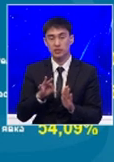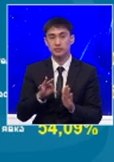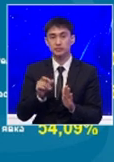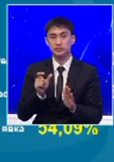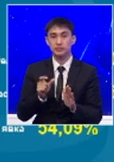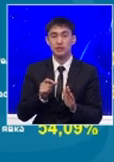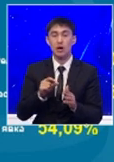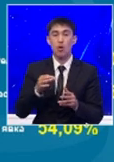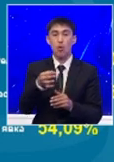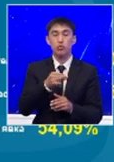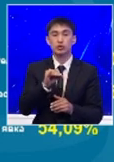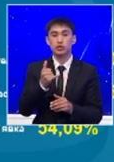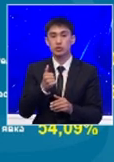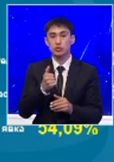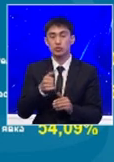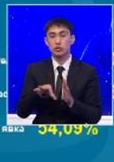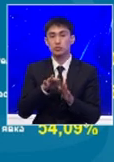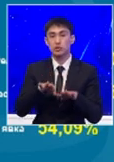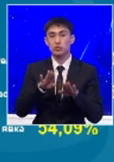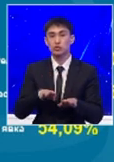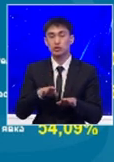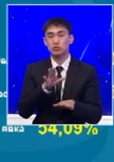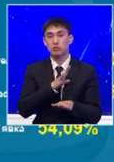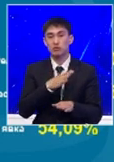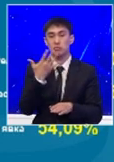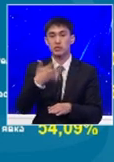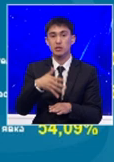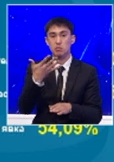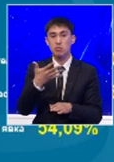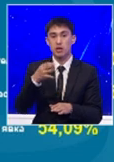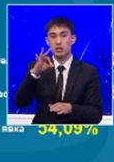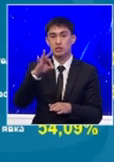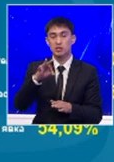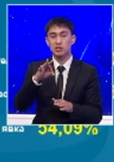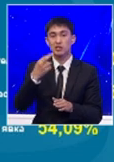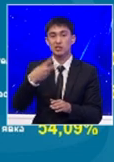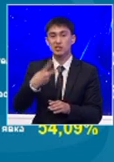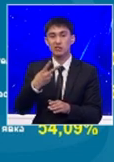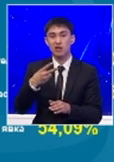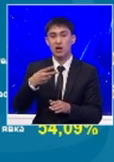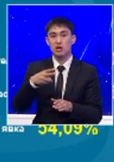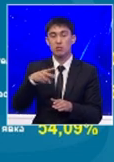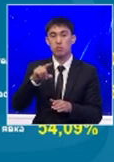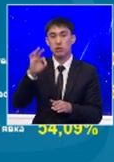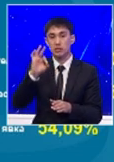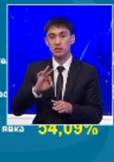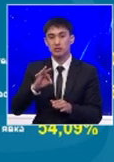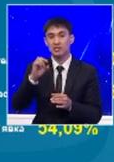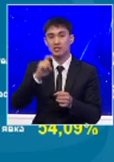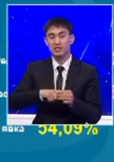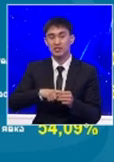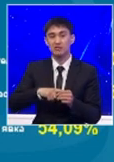Избирателей в области Жетысу на избирательных участках побывала 55,32 процента